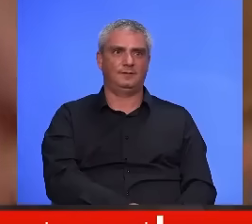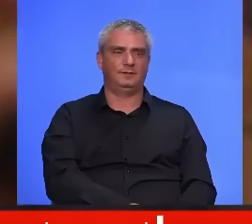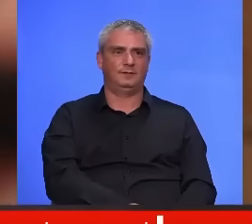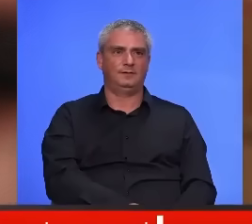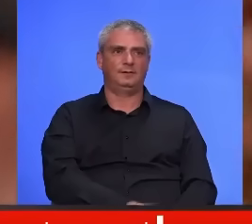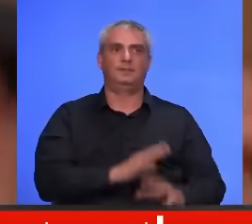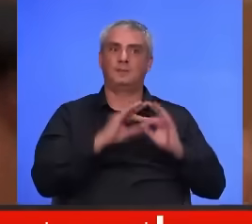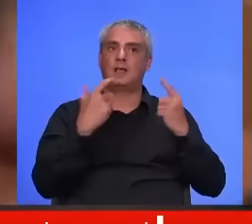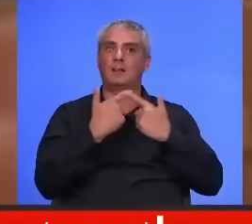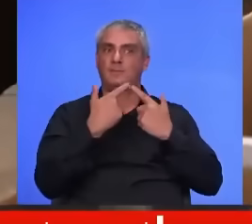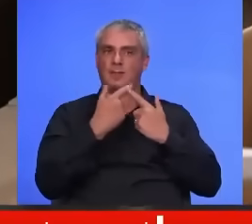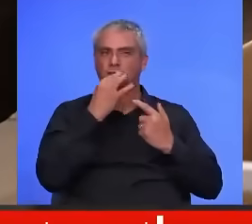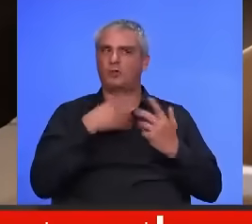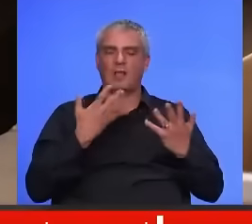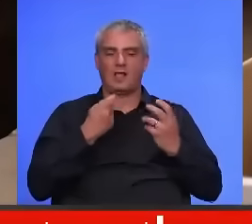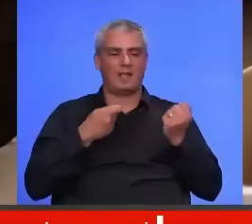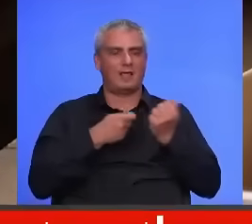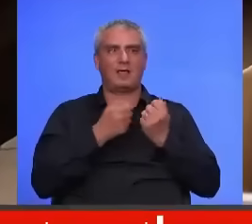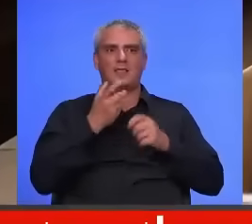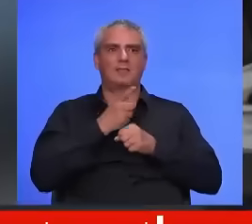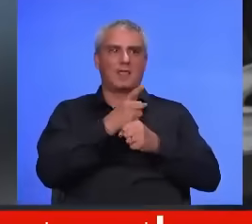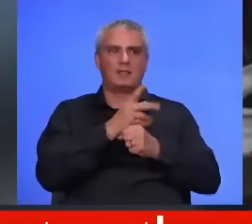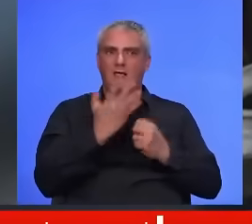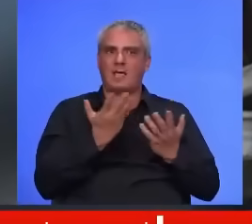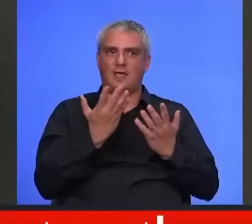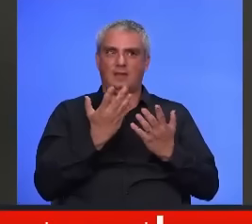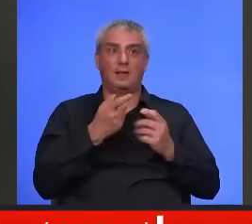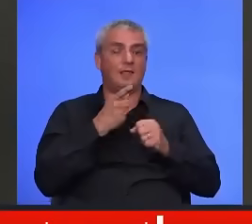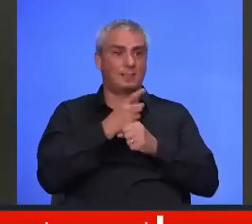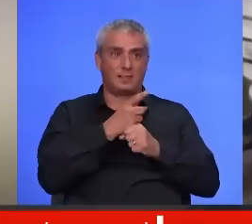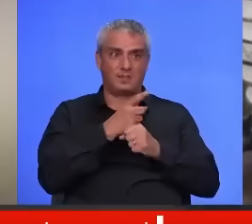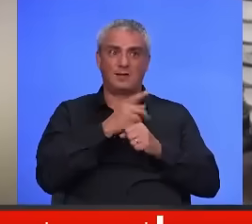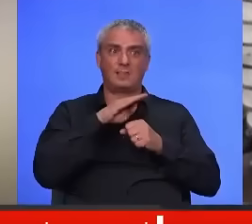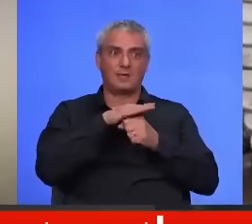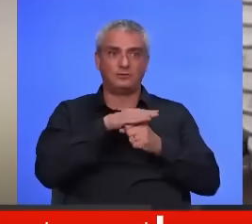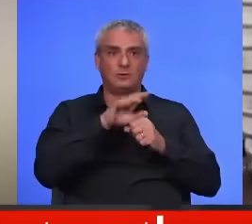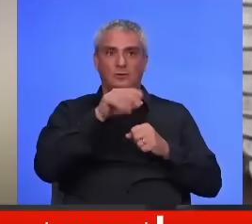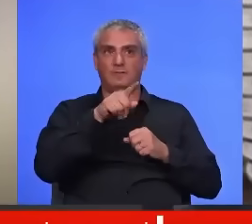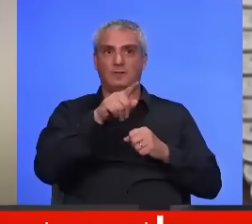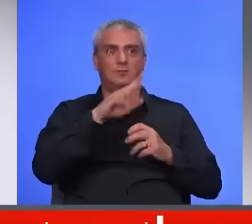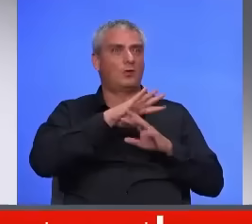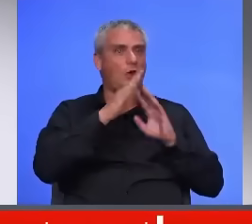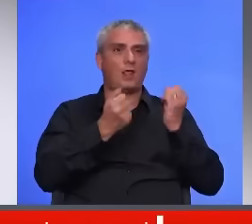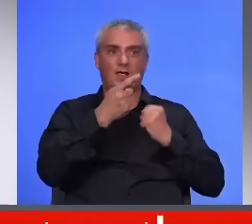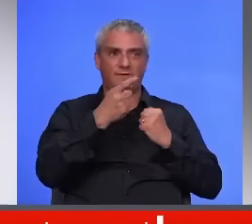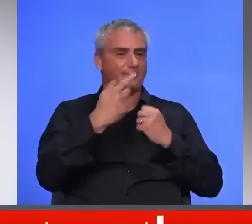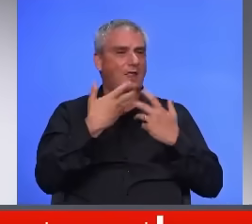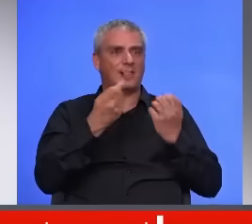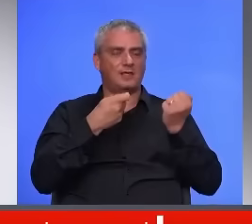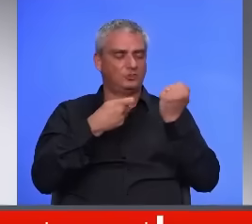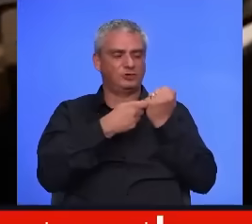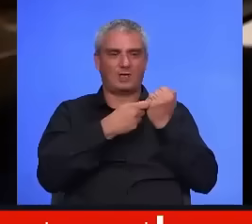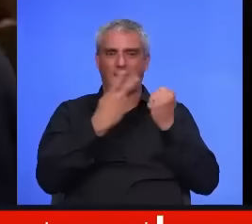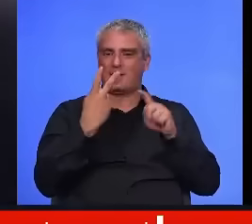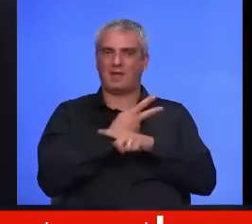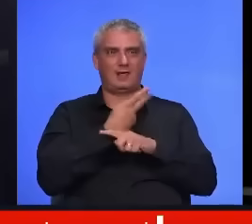תחילת המלחמה שאלו אותי איך מטעינים מין טנק איך מתניים מטנק טנק נגמש טומט האמר לכל הרכבים האלה אין שקע מצית